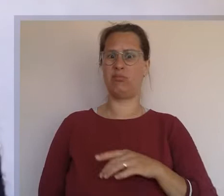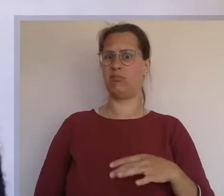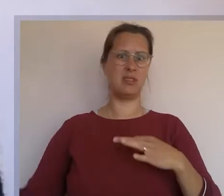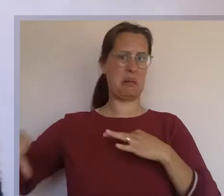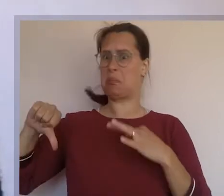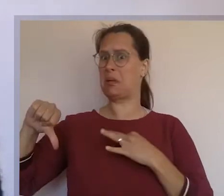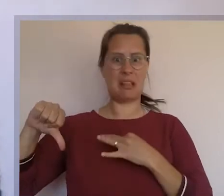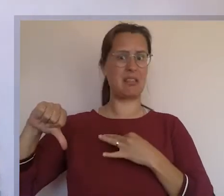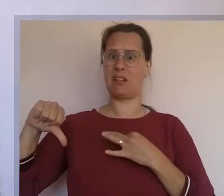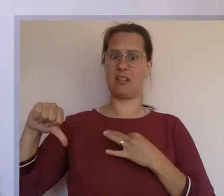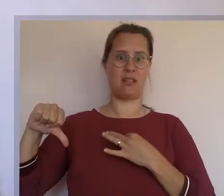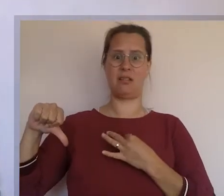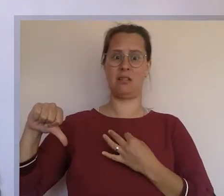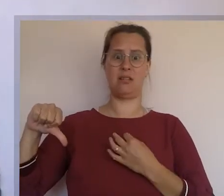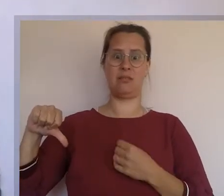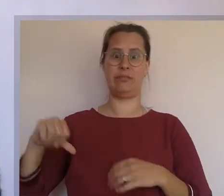Niet prettig.